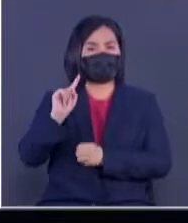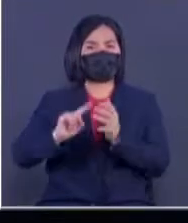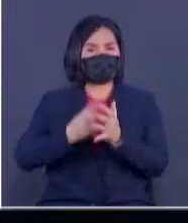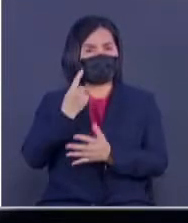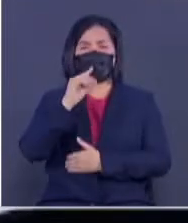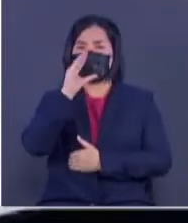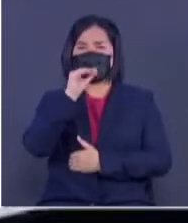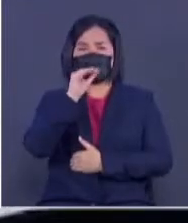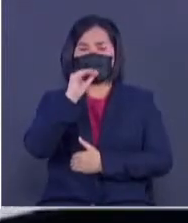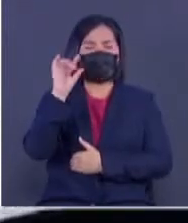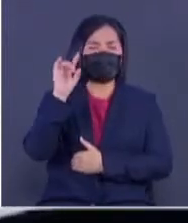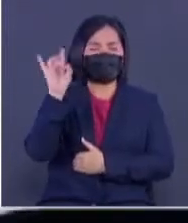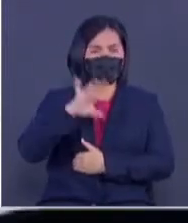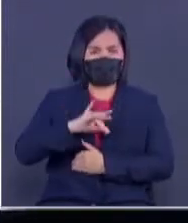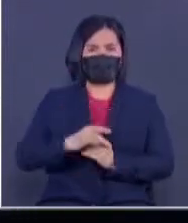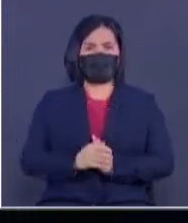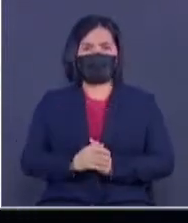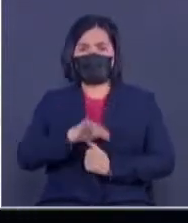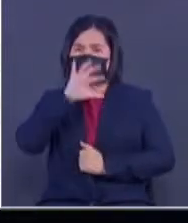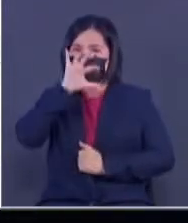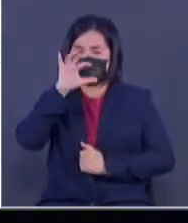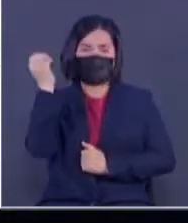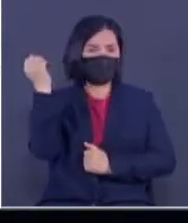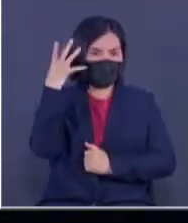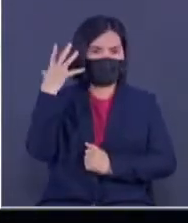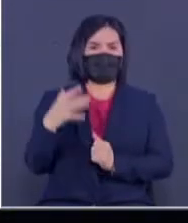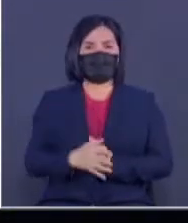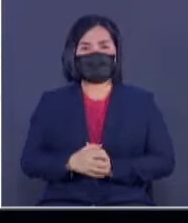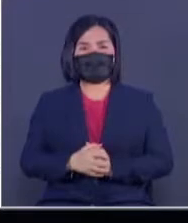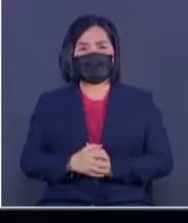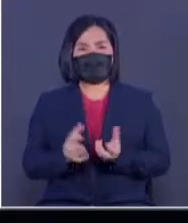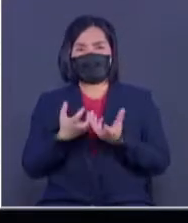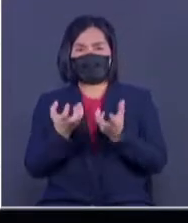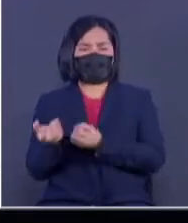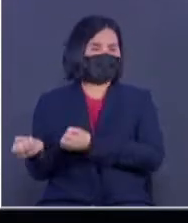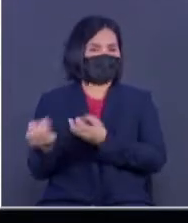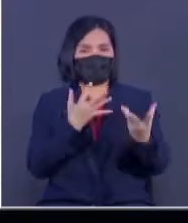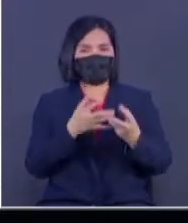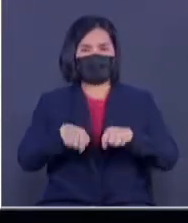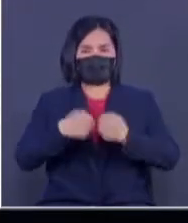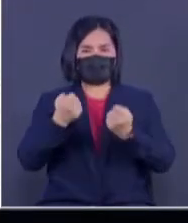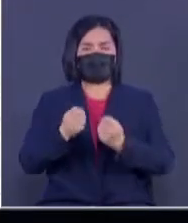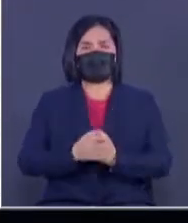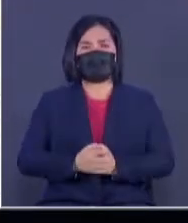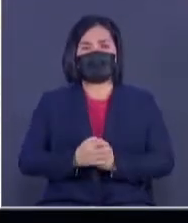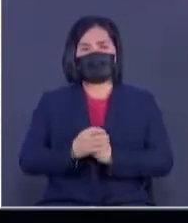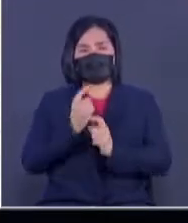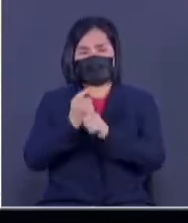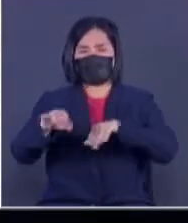การใช้ถ้อยคำที่รุนแรงส่งเสียงดังหลังจากนั้นเริ่มทำลายข้าวของภายในร้านตามที่เราเห็น